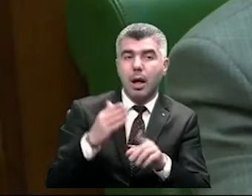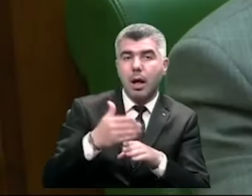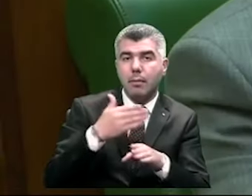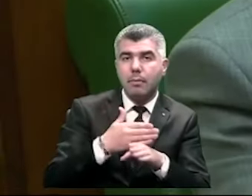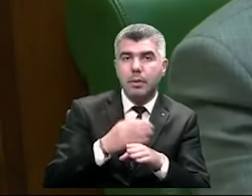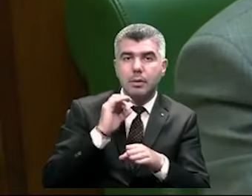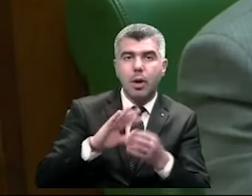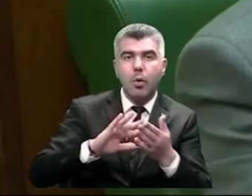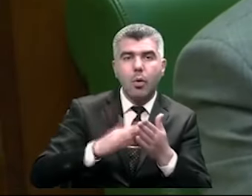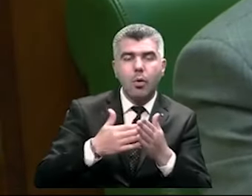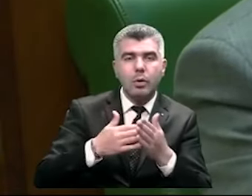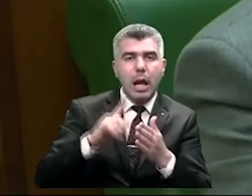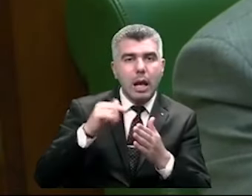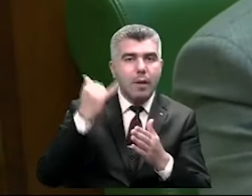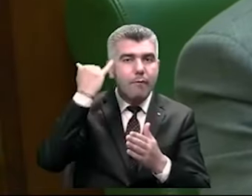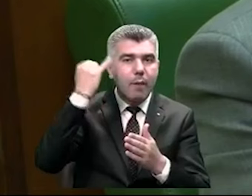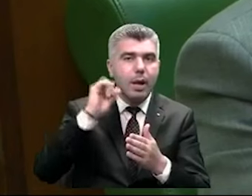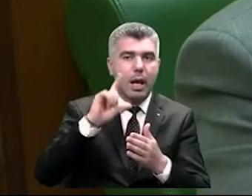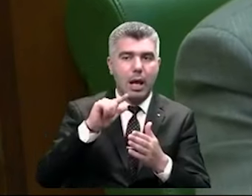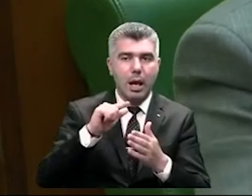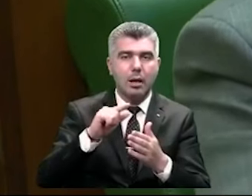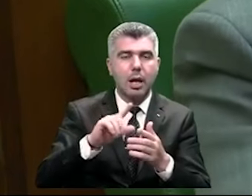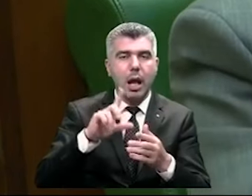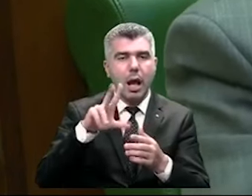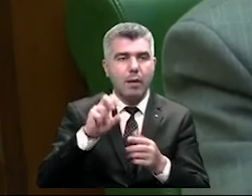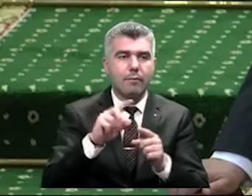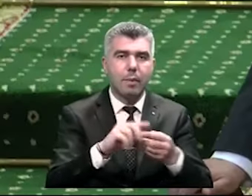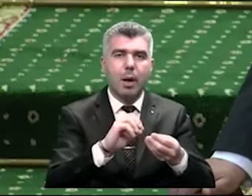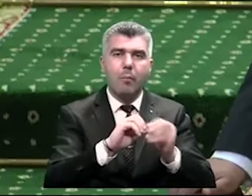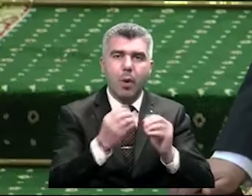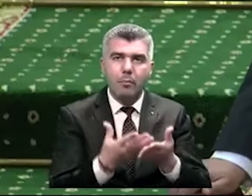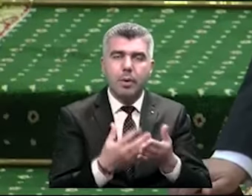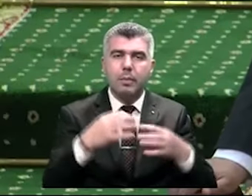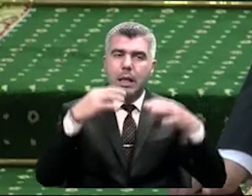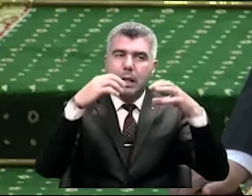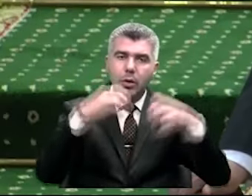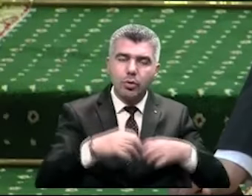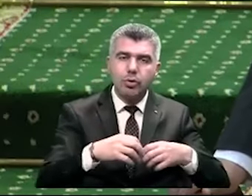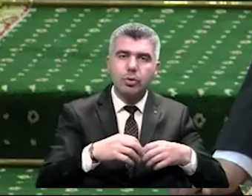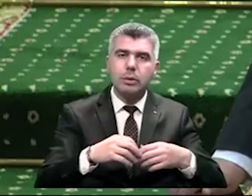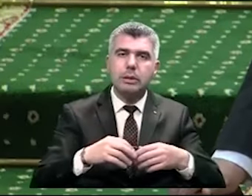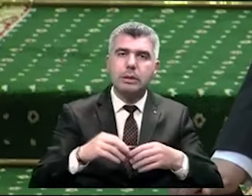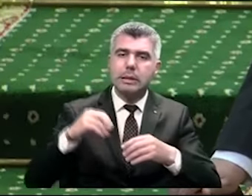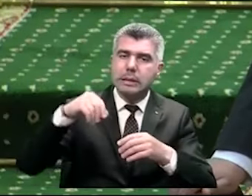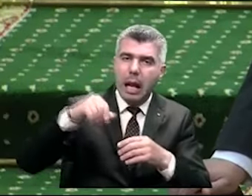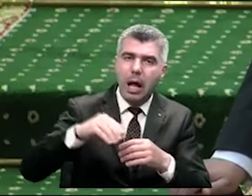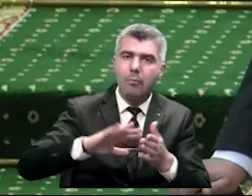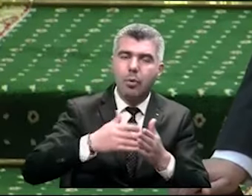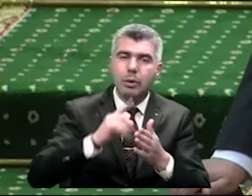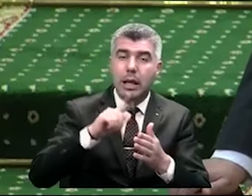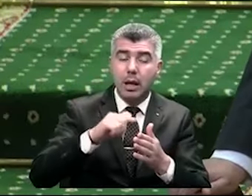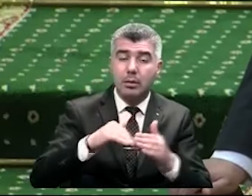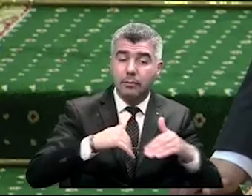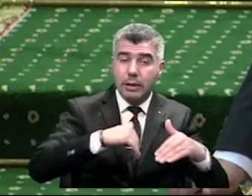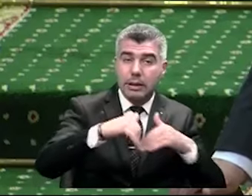الاطار يكون عندنا التصورات لان احنا عارفين بان كاين اشكاليات مطروحه تكلمت على الثلوج كاين جرا في التربه الى اخره وكاين بعض المقاطع اللي